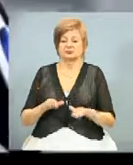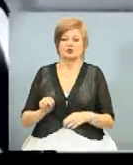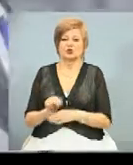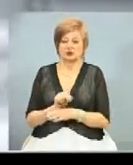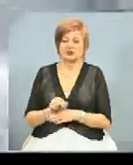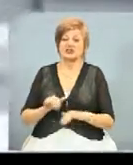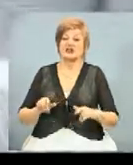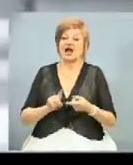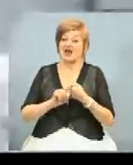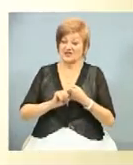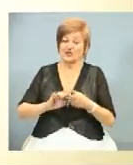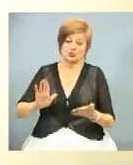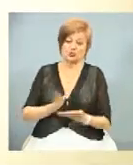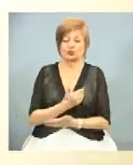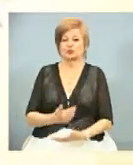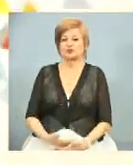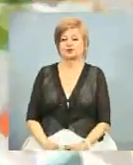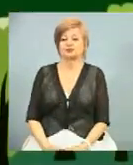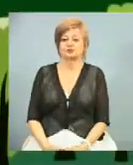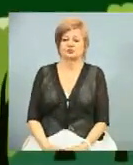хуліганський вірус знищать.